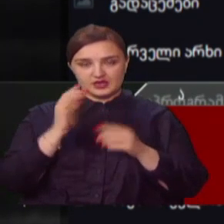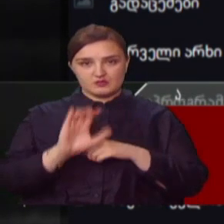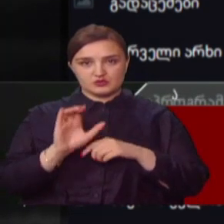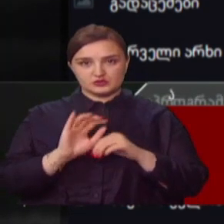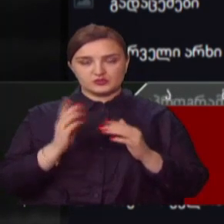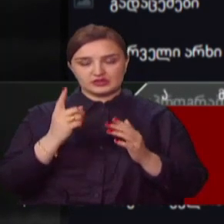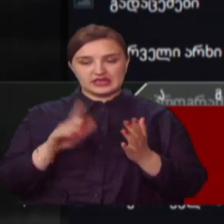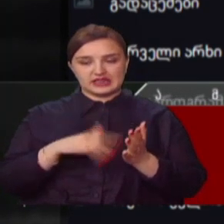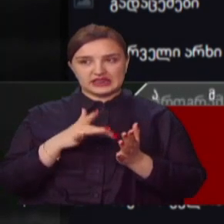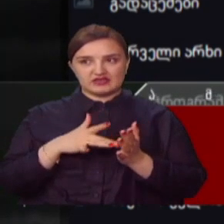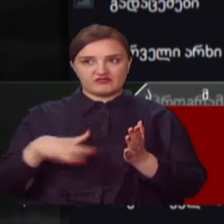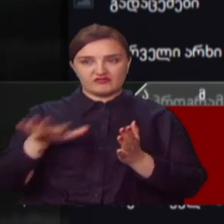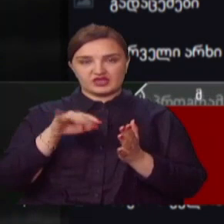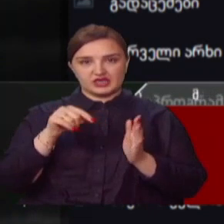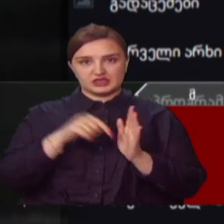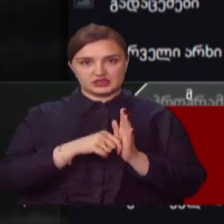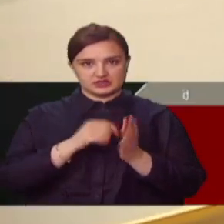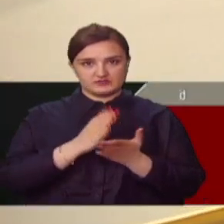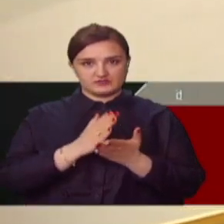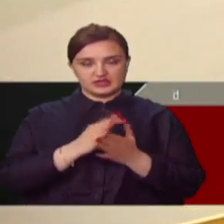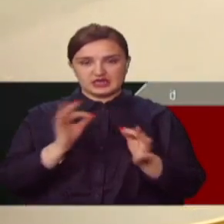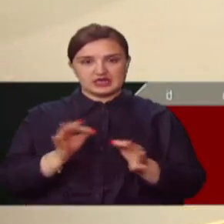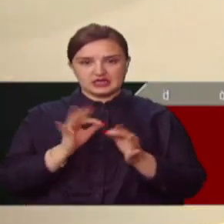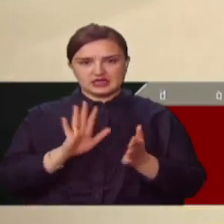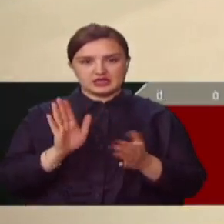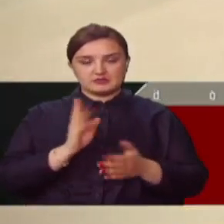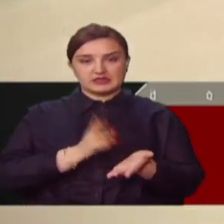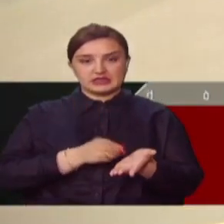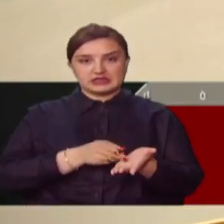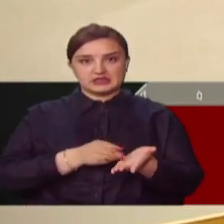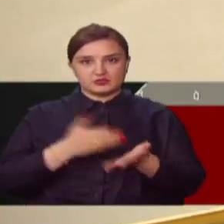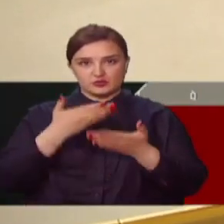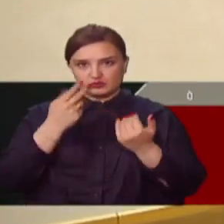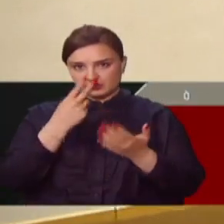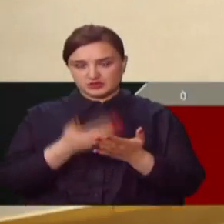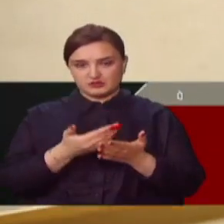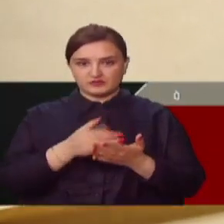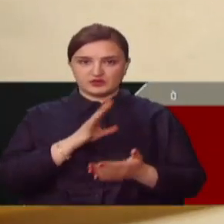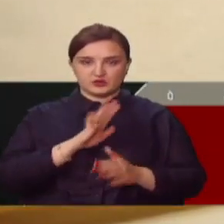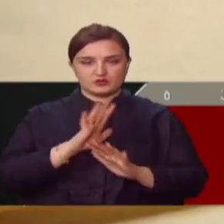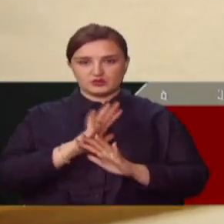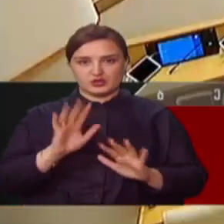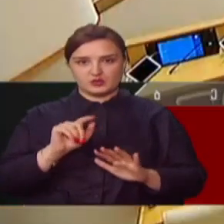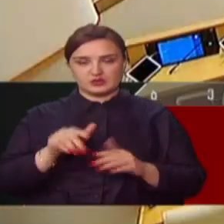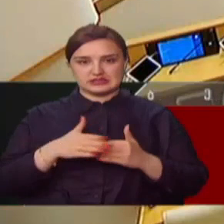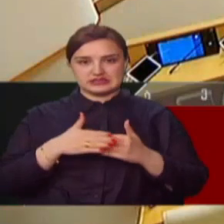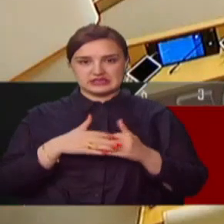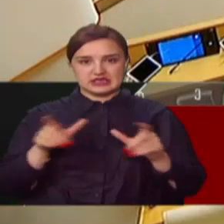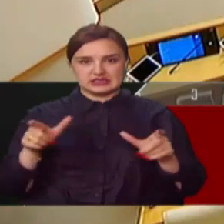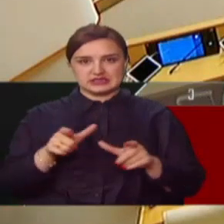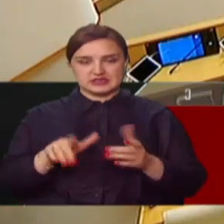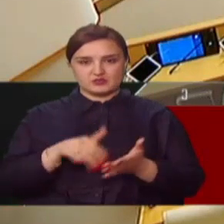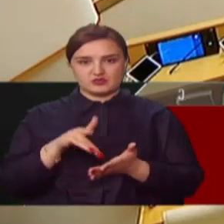ერთი ქვეყნის იმპორტის მონაცემები აქვს მოყვანილი და არანაირი მტკიცებულება არ არის წარმოდგენილი, მოხვდა თუ არა პროდუქცია სანქცირებულ